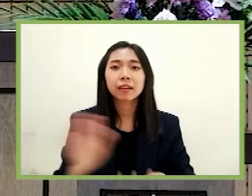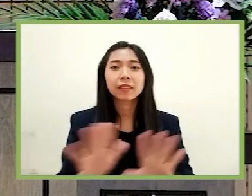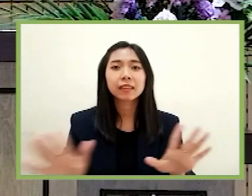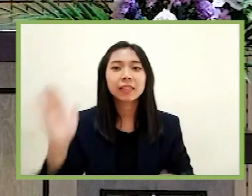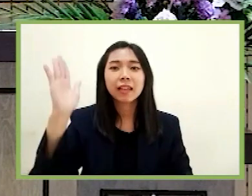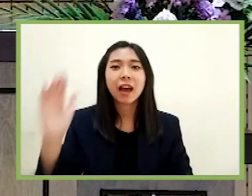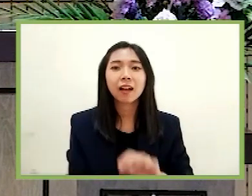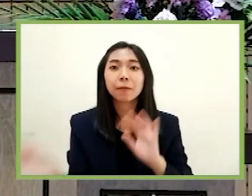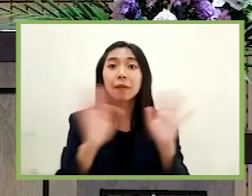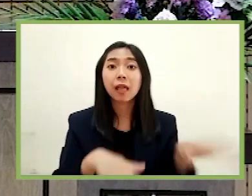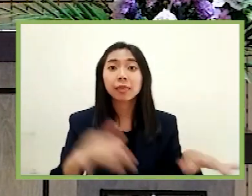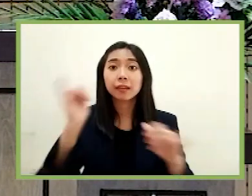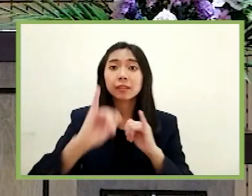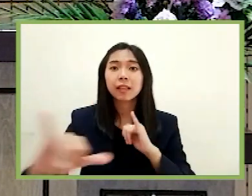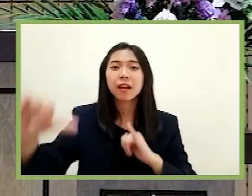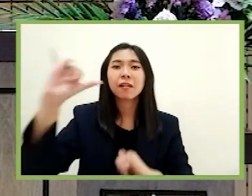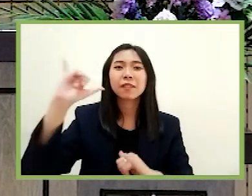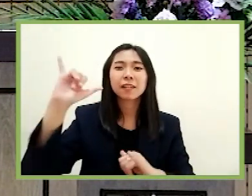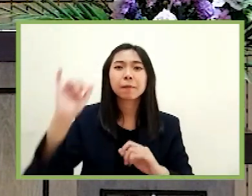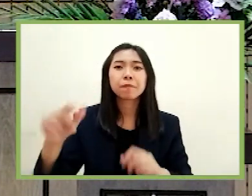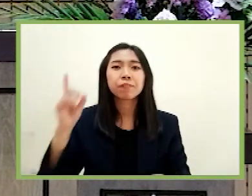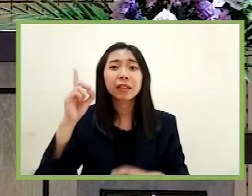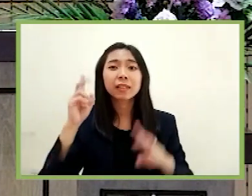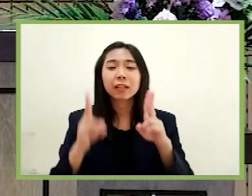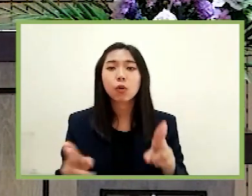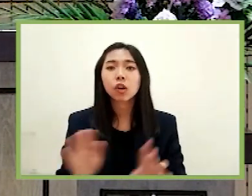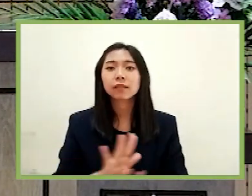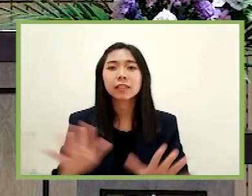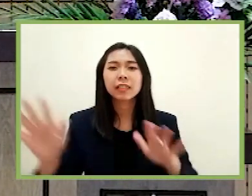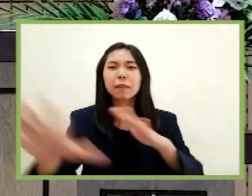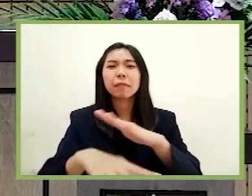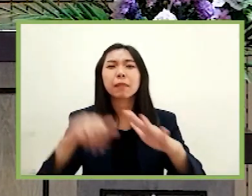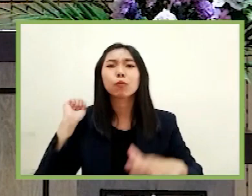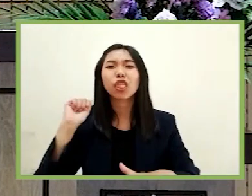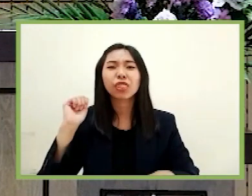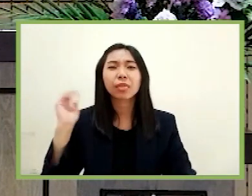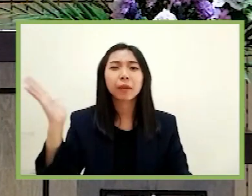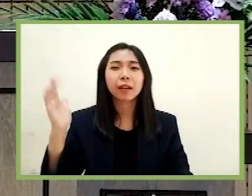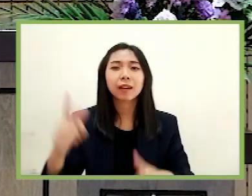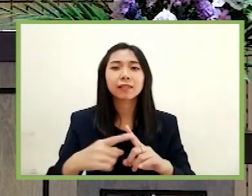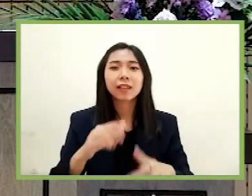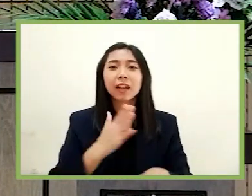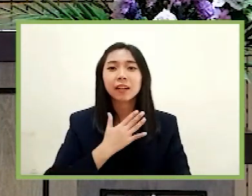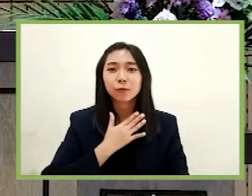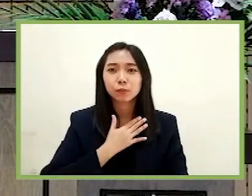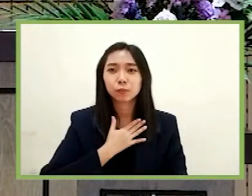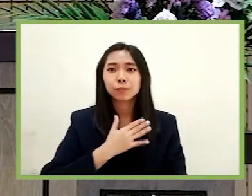binasa sampai selama-lamanya dan seorangpun tidak akan merebut mereka dari tanganku